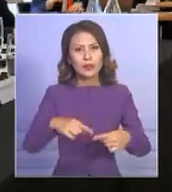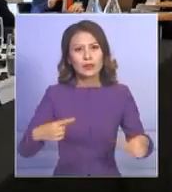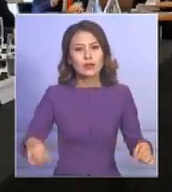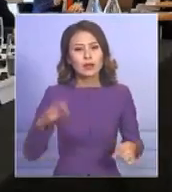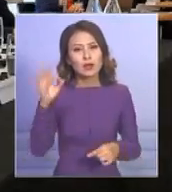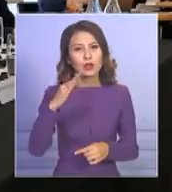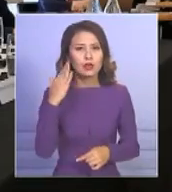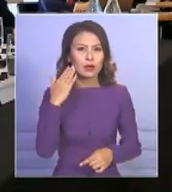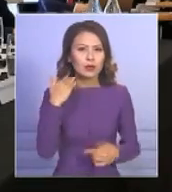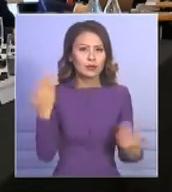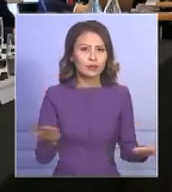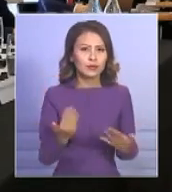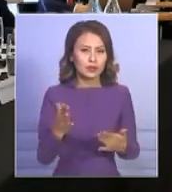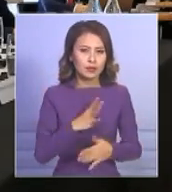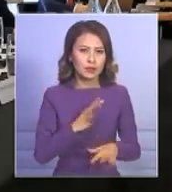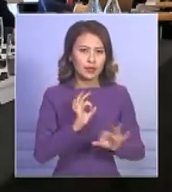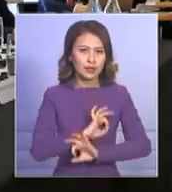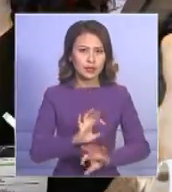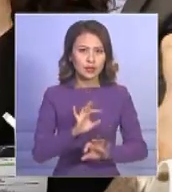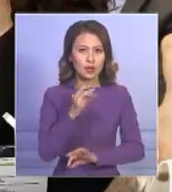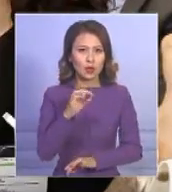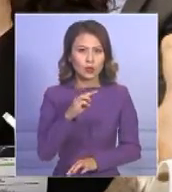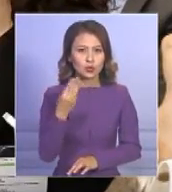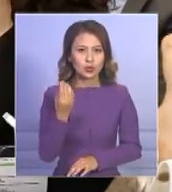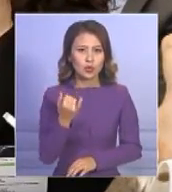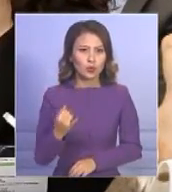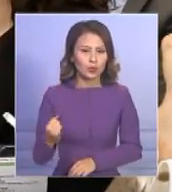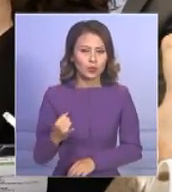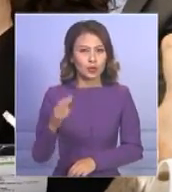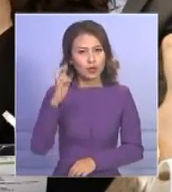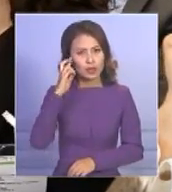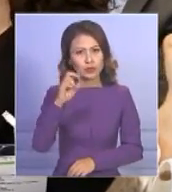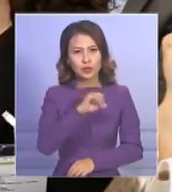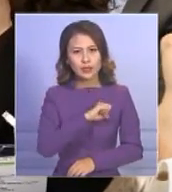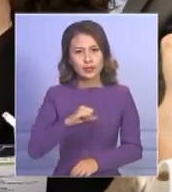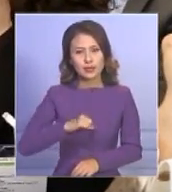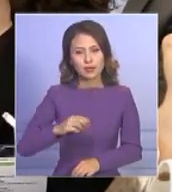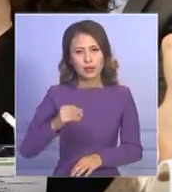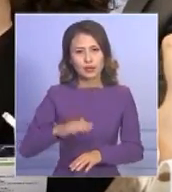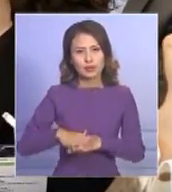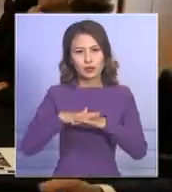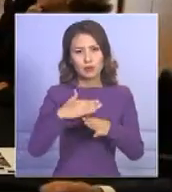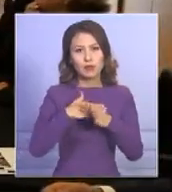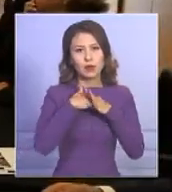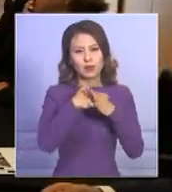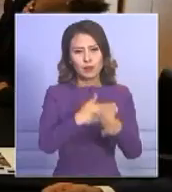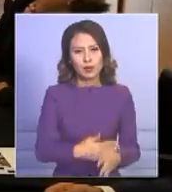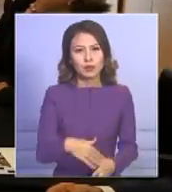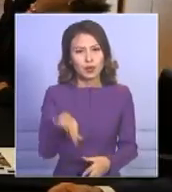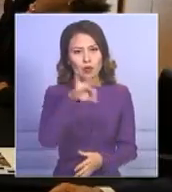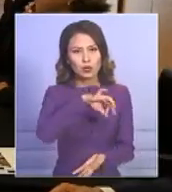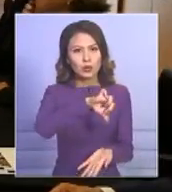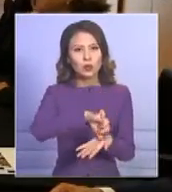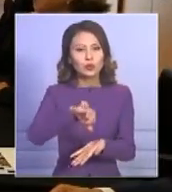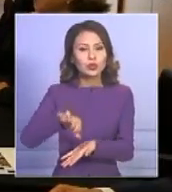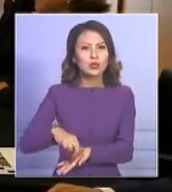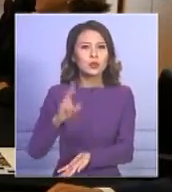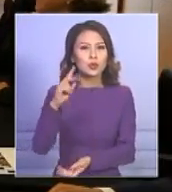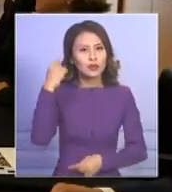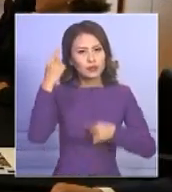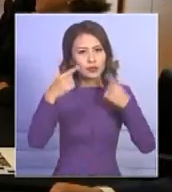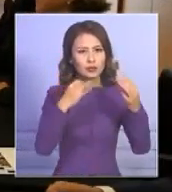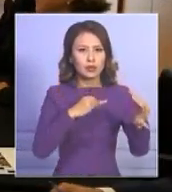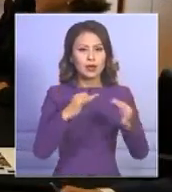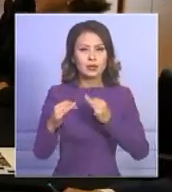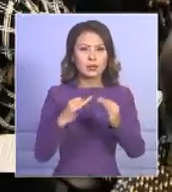жеңілдіктер қарастырылғанын айта кеткен жөн. Роудшоуға британиялық тараптан ірі компаниялар мен іскерлік топтардың өкілдері қатысып, өз ойларын ортаға